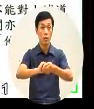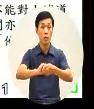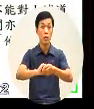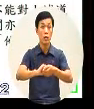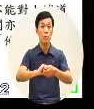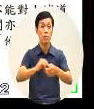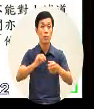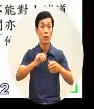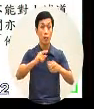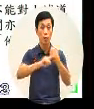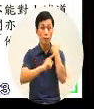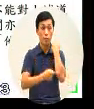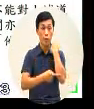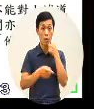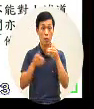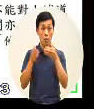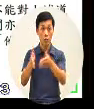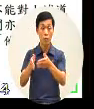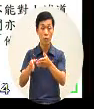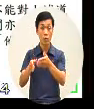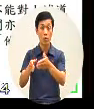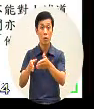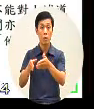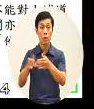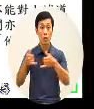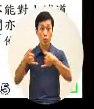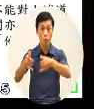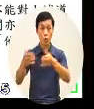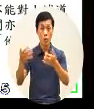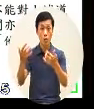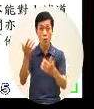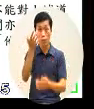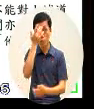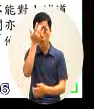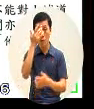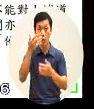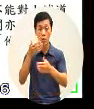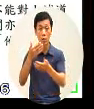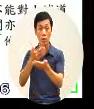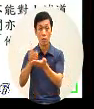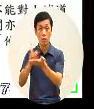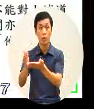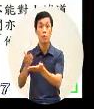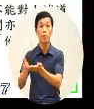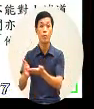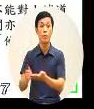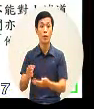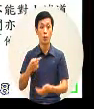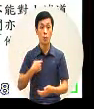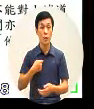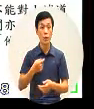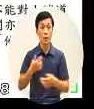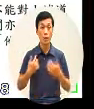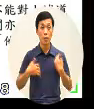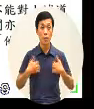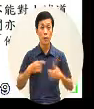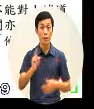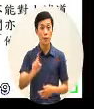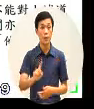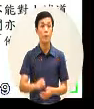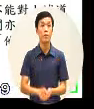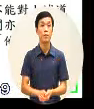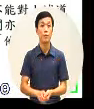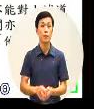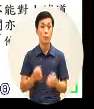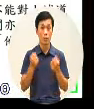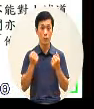法，就是要解决道路问题，解决公共设施的问题。我们很庆幸，我们